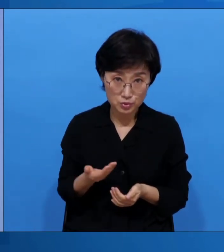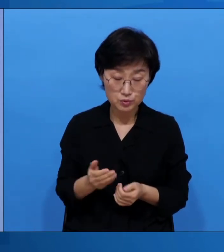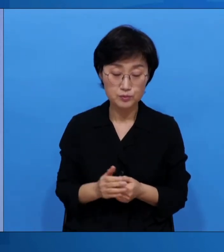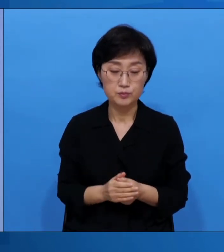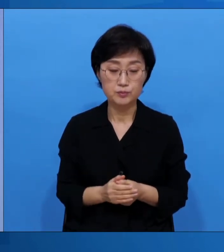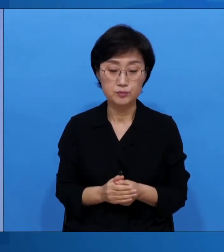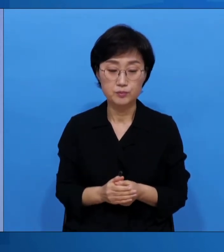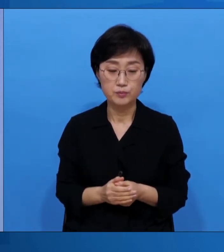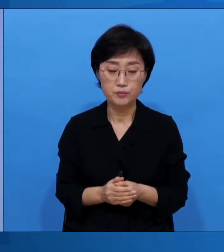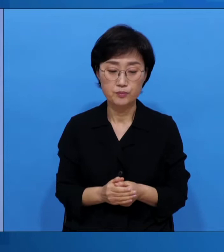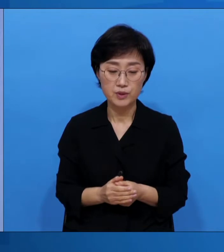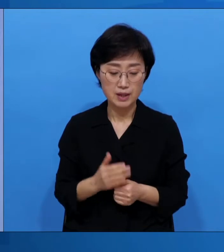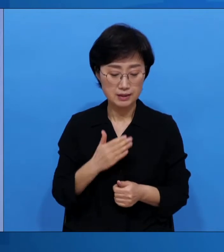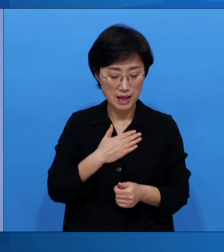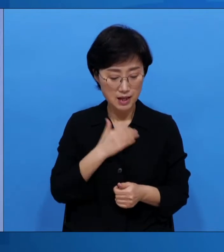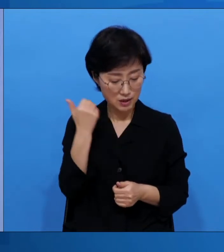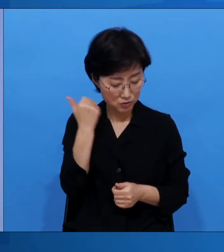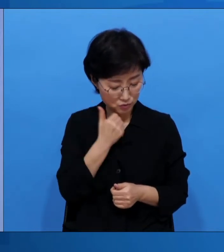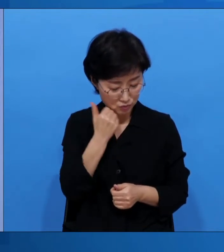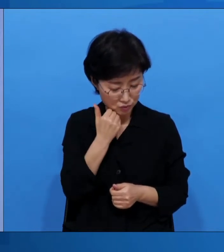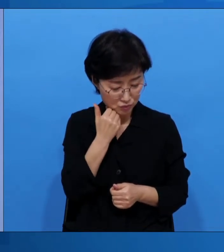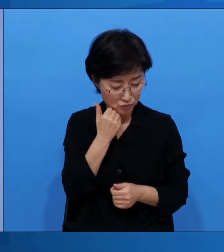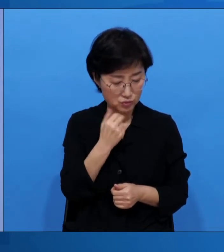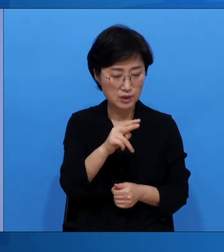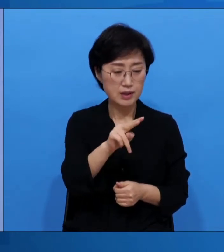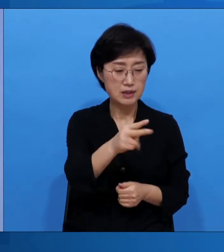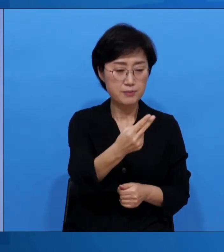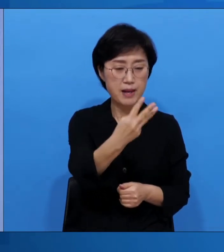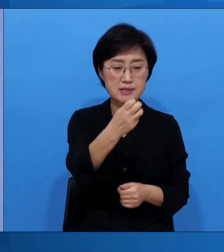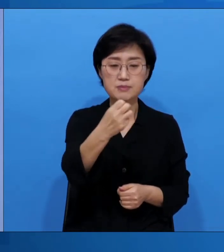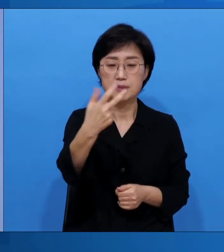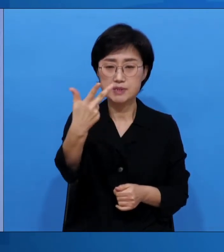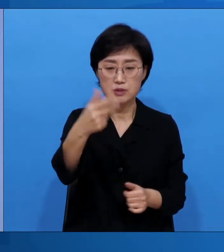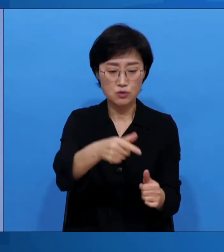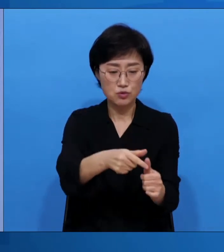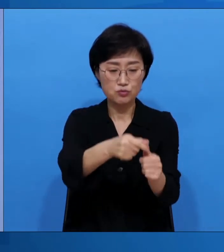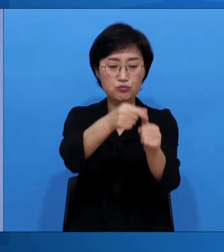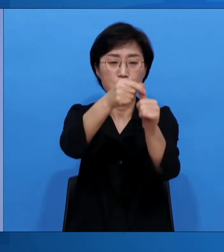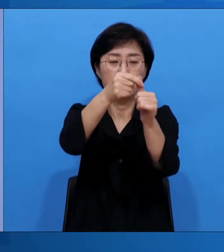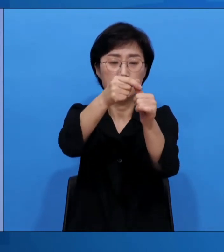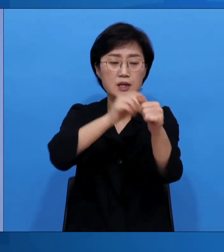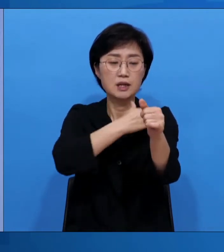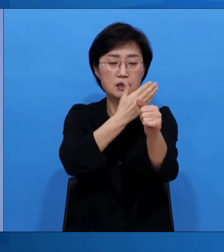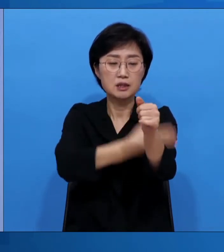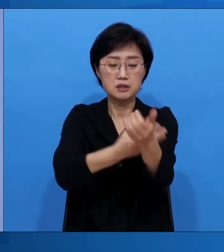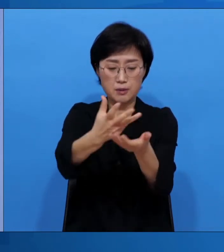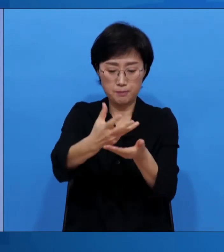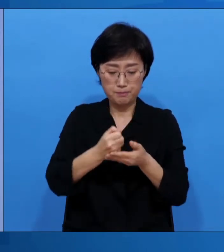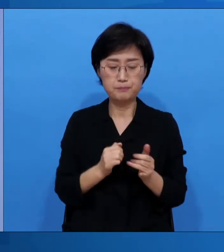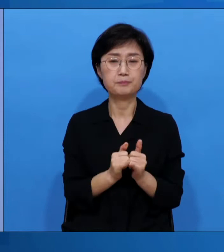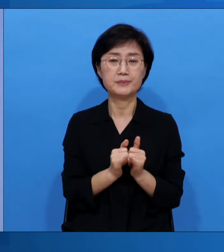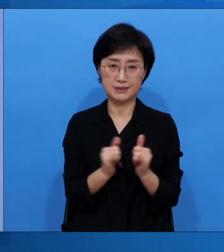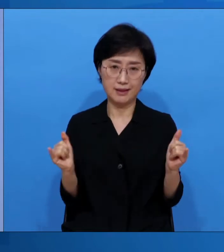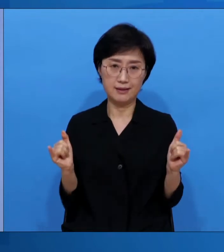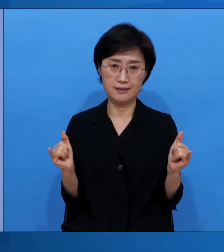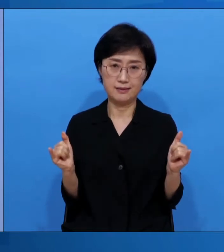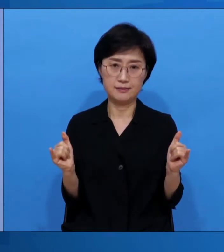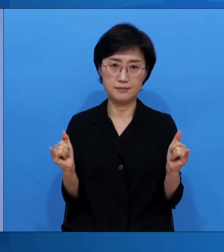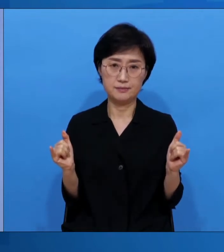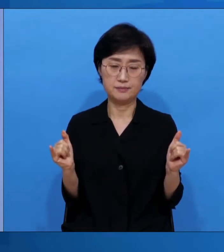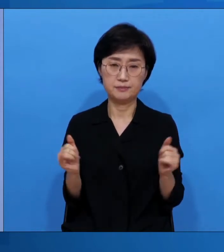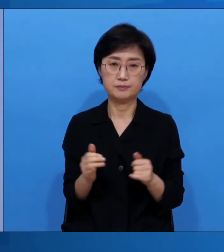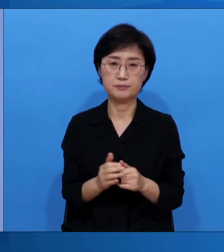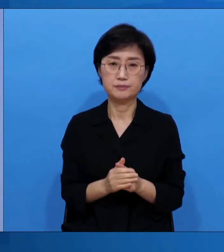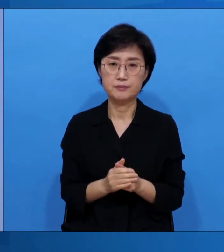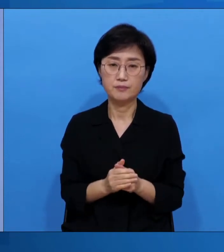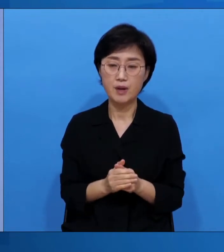나라 현장 살리는 능력을 갖는 것이 전도입니다. So having the power to save the 237 nations is answers.